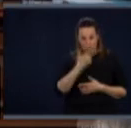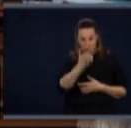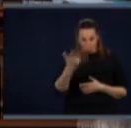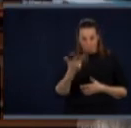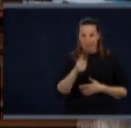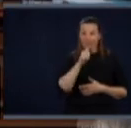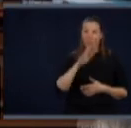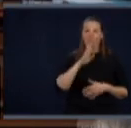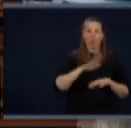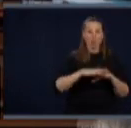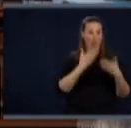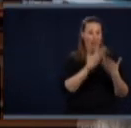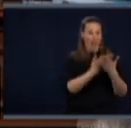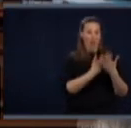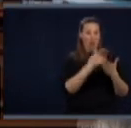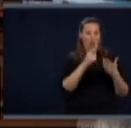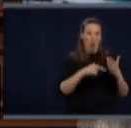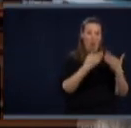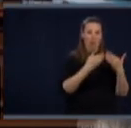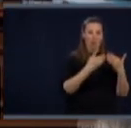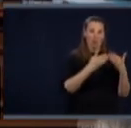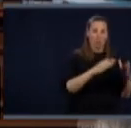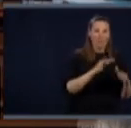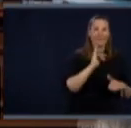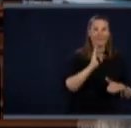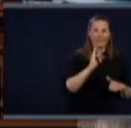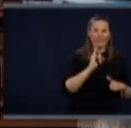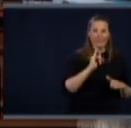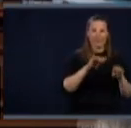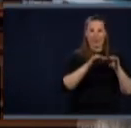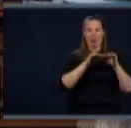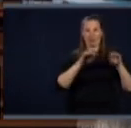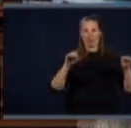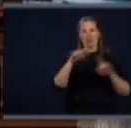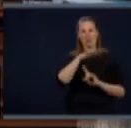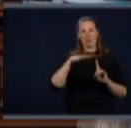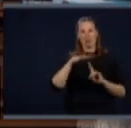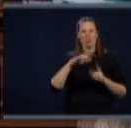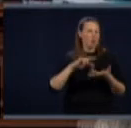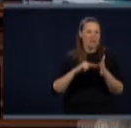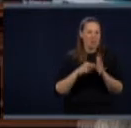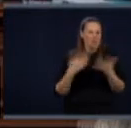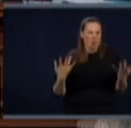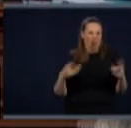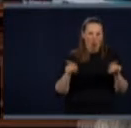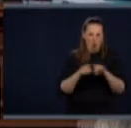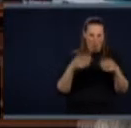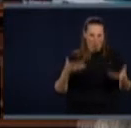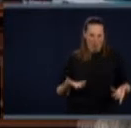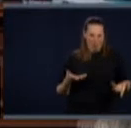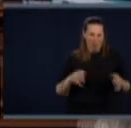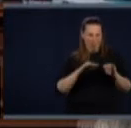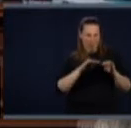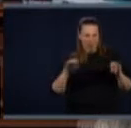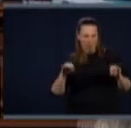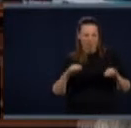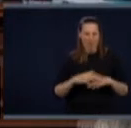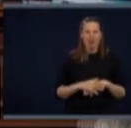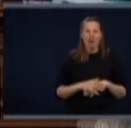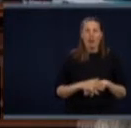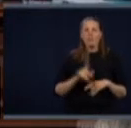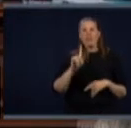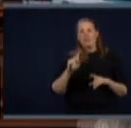dans les écoles si et seulement si ça reste comme actuellement. Qu'est-ce que ça veut dire, rester comme actuellement? Puis d'autre part, je voudrais